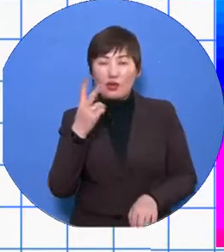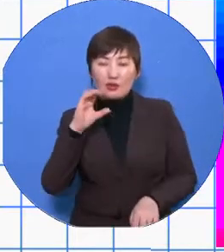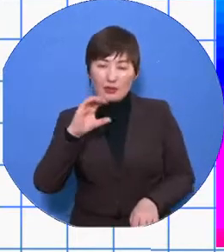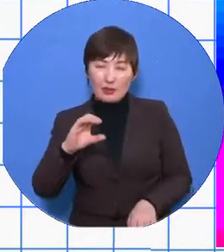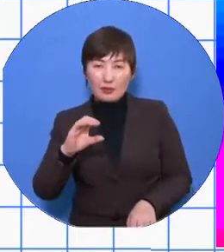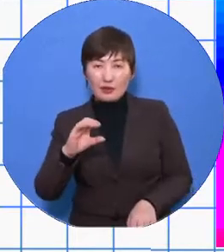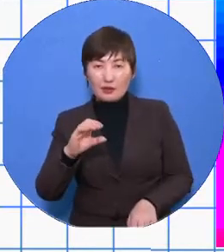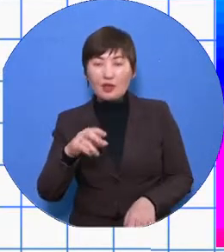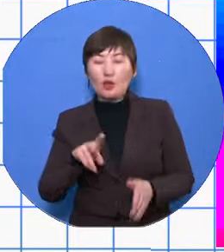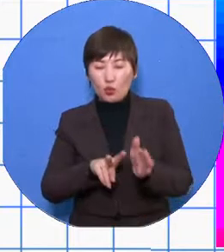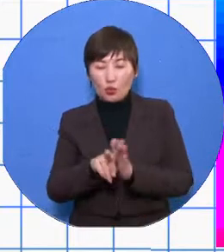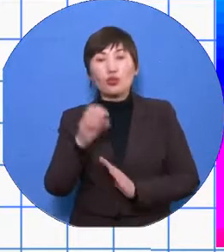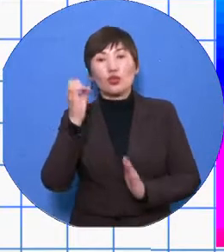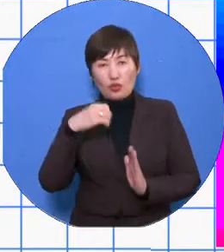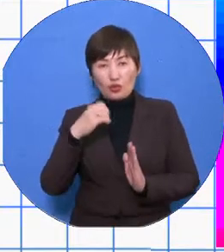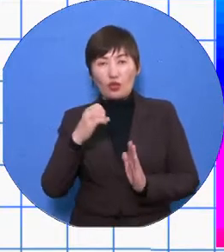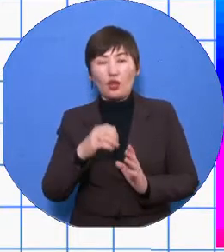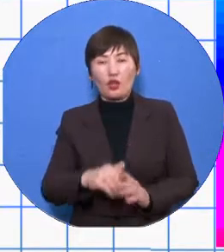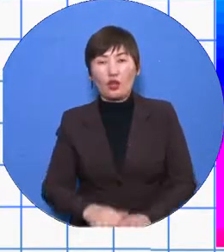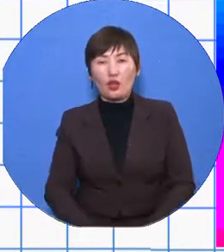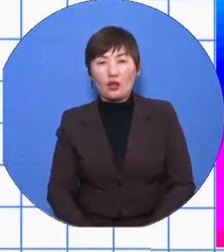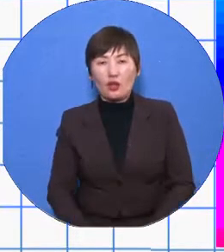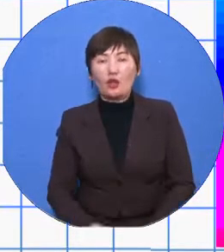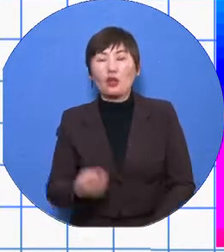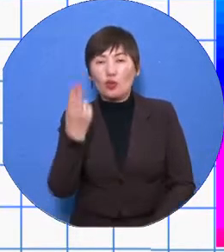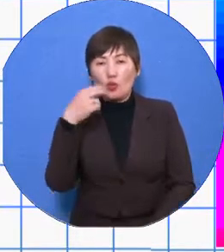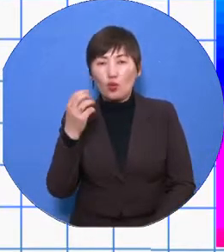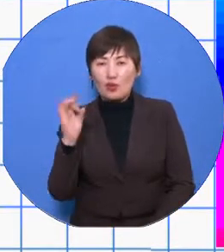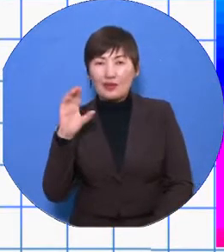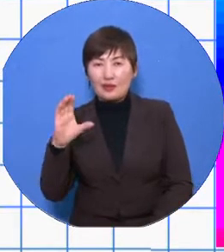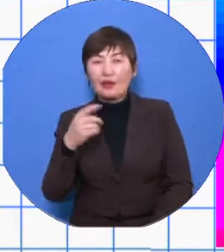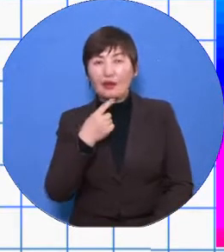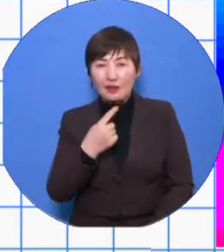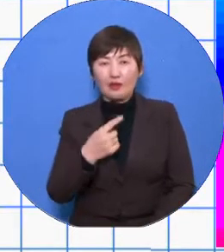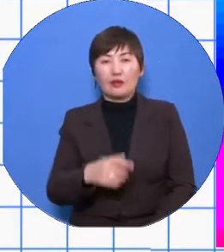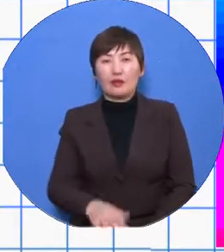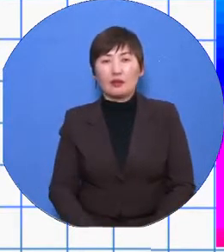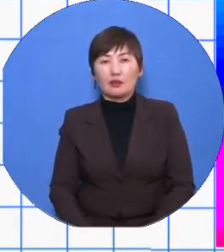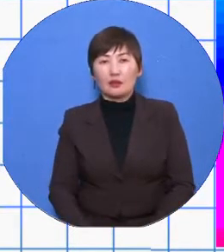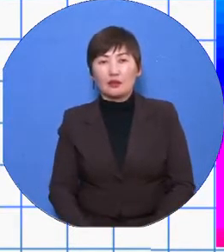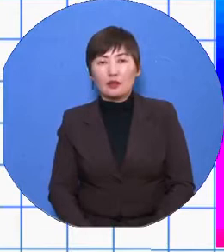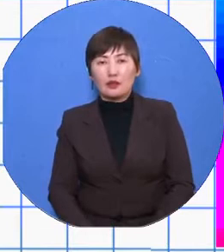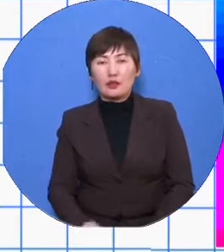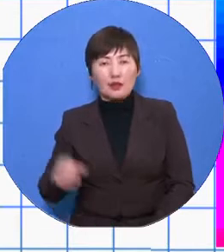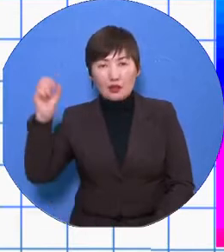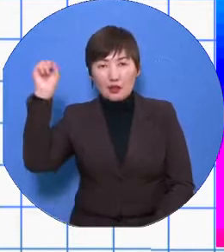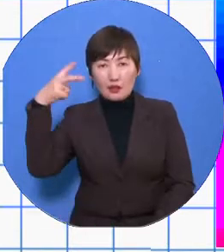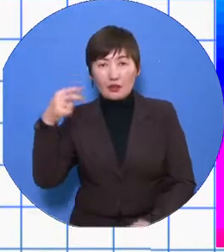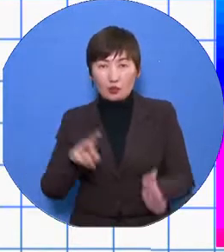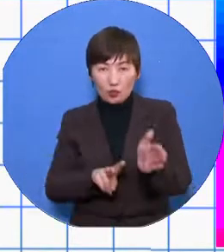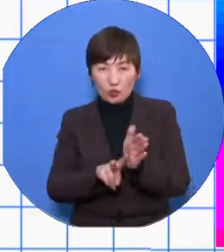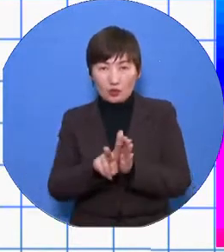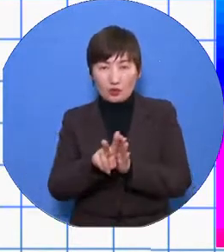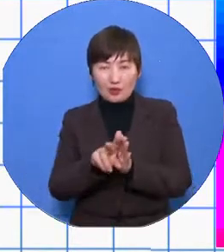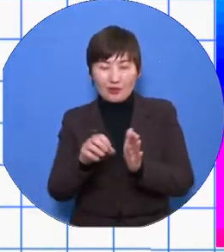2 см зайд үүснэ. За, үүнийг бид нар дүрс гэж байгаа. За, гэрэл үүсгчээс гэрлийн цэцэрэг зүг бүртээ